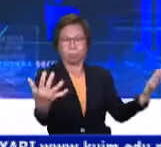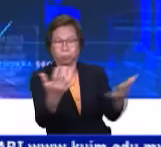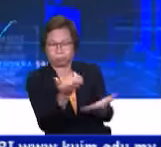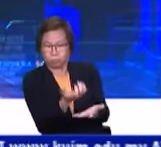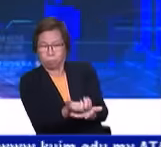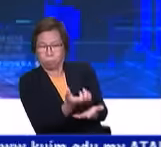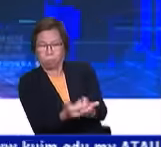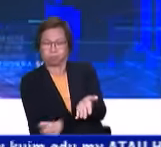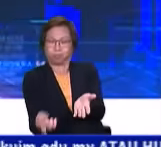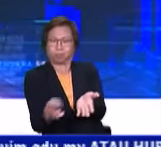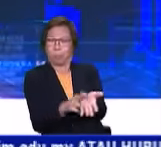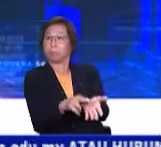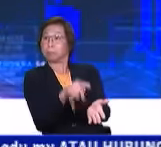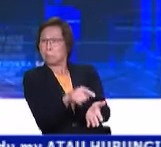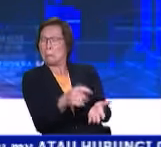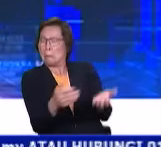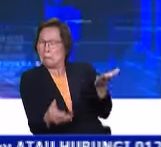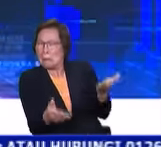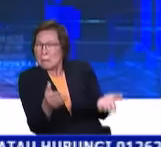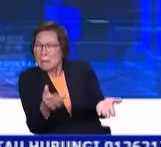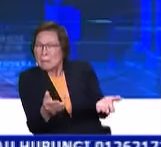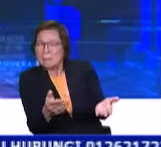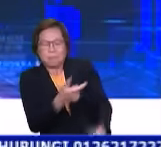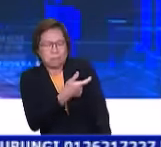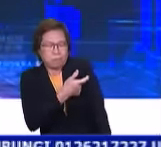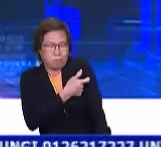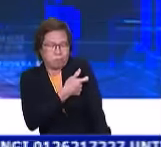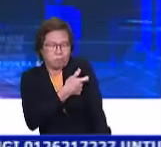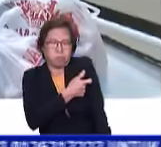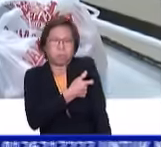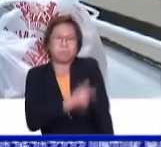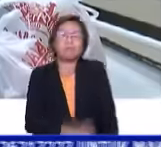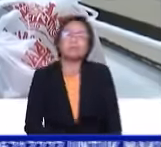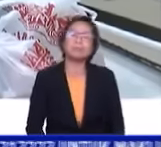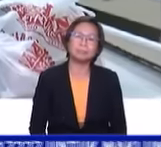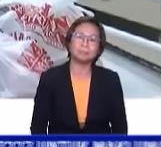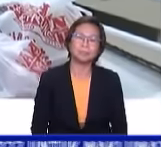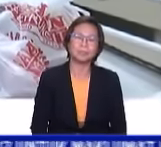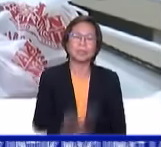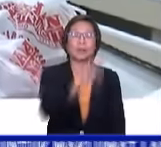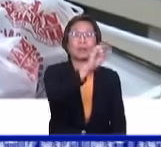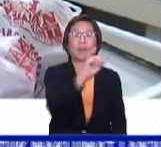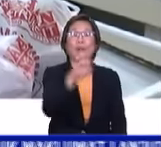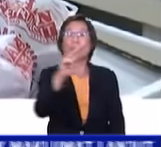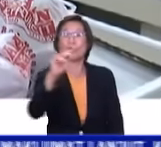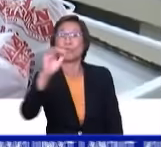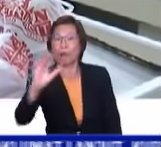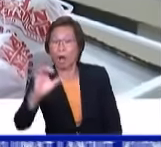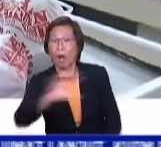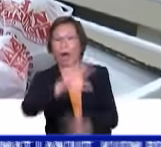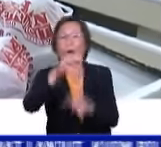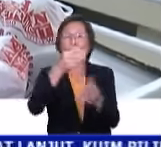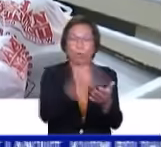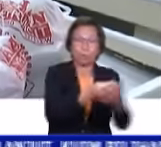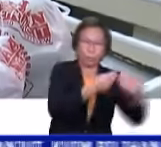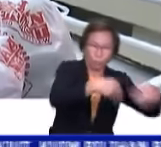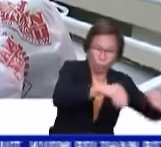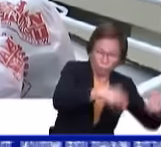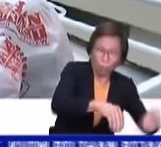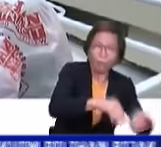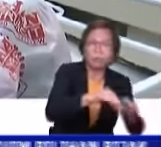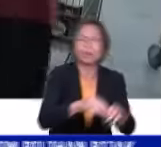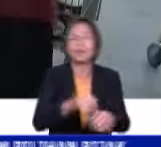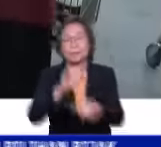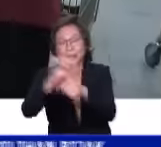ekonomi yang berdaftar dijangka akan menerimanya. RIVAC melibatkan juruwang, jurujual, kru